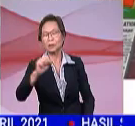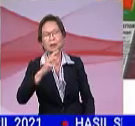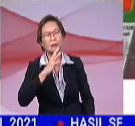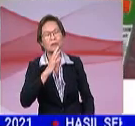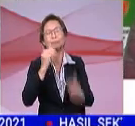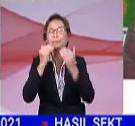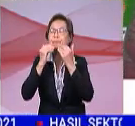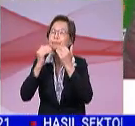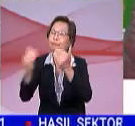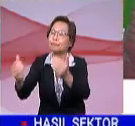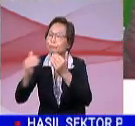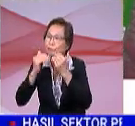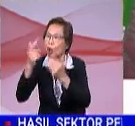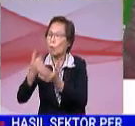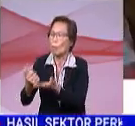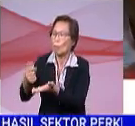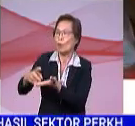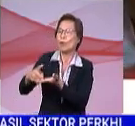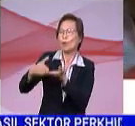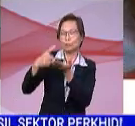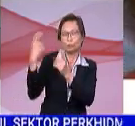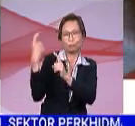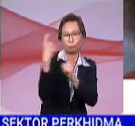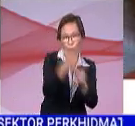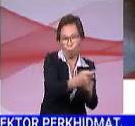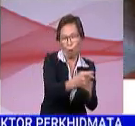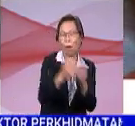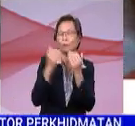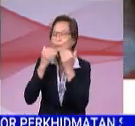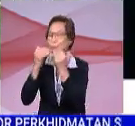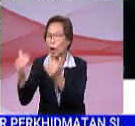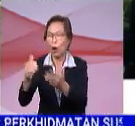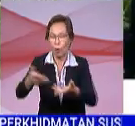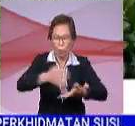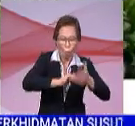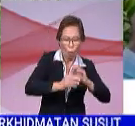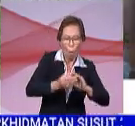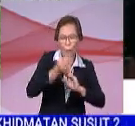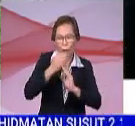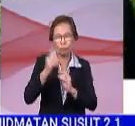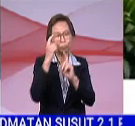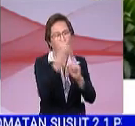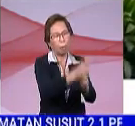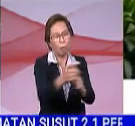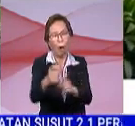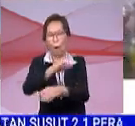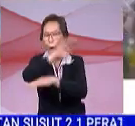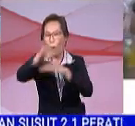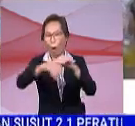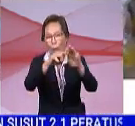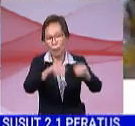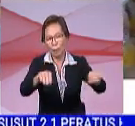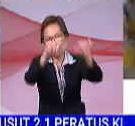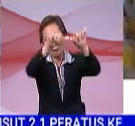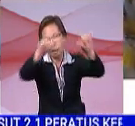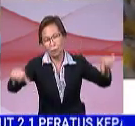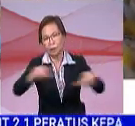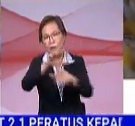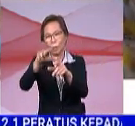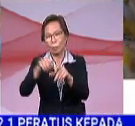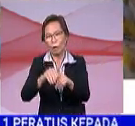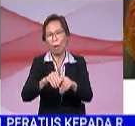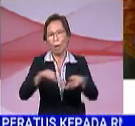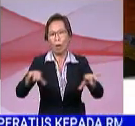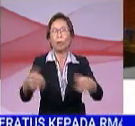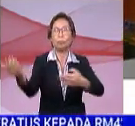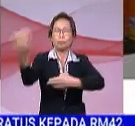menzahirkan penghargaan atas sumbangan yang telah diberikan. Bungkusan makanan telah diagihkan kepada pelajar asrama termasuk yang